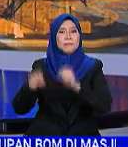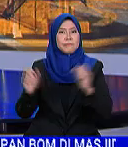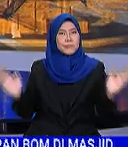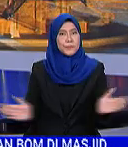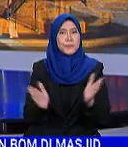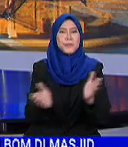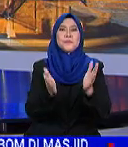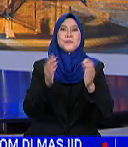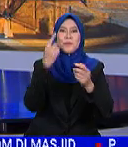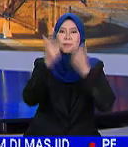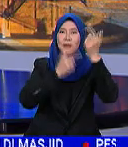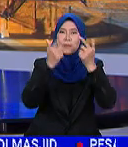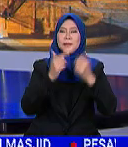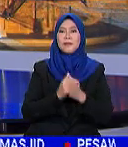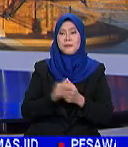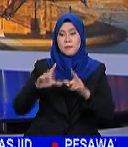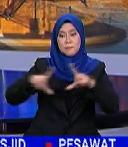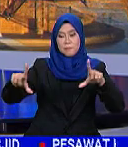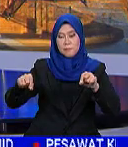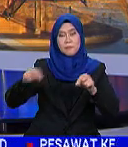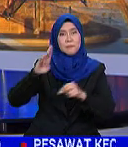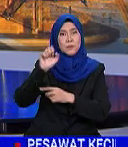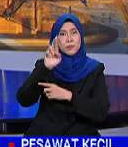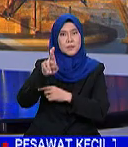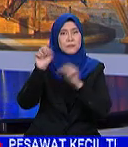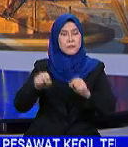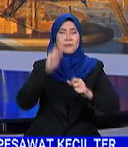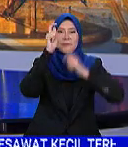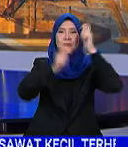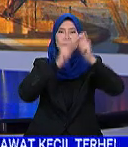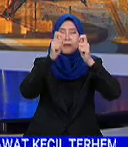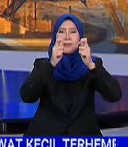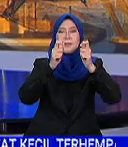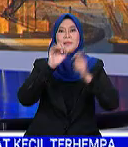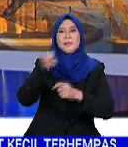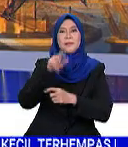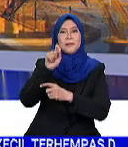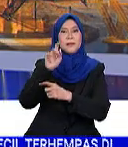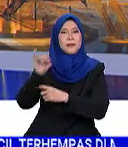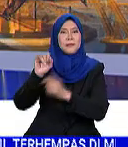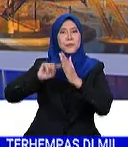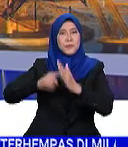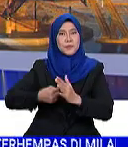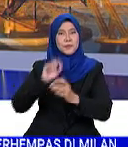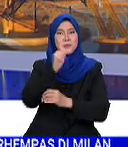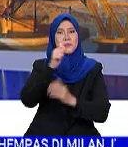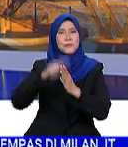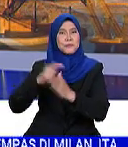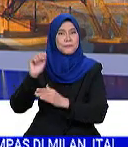itu. Baucer berkenaan boleh didapati melalui aplikasi Johor Tourism Interchange JTI mulai 10 Oktober